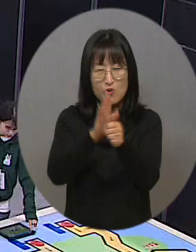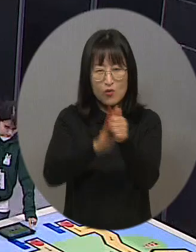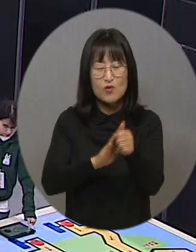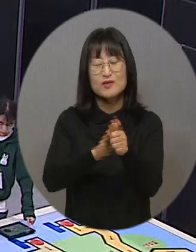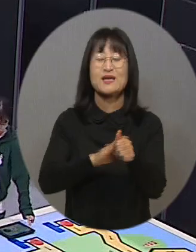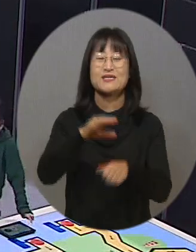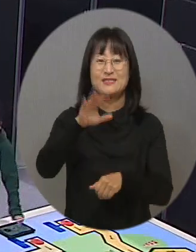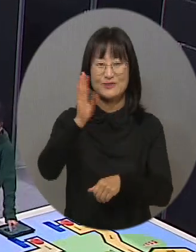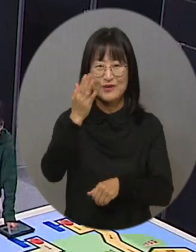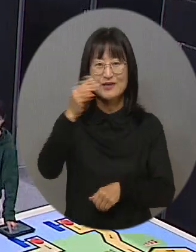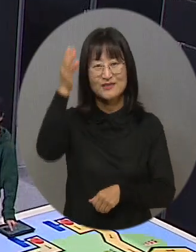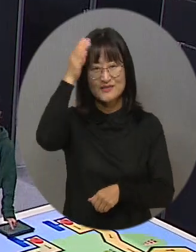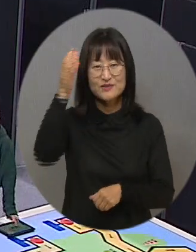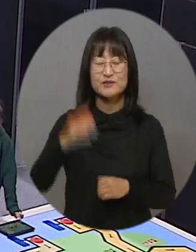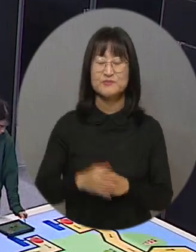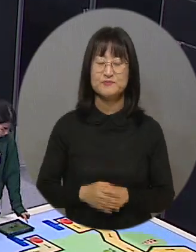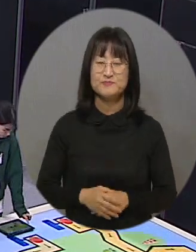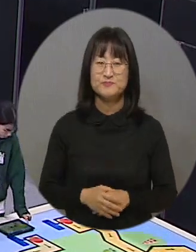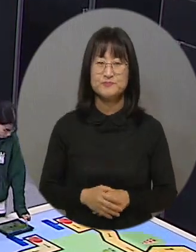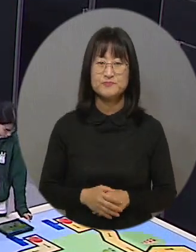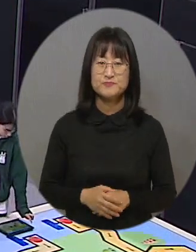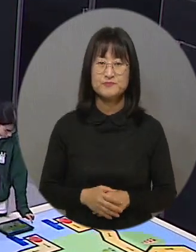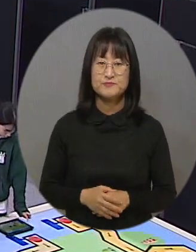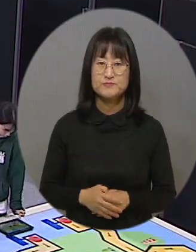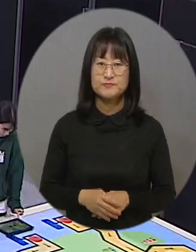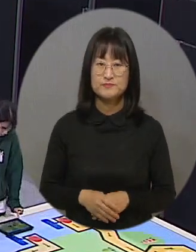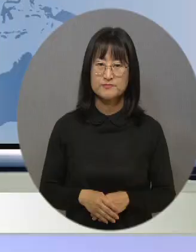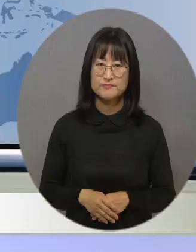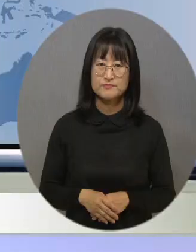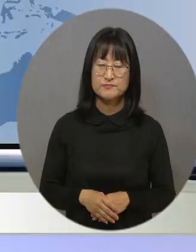바라봅니다. 복지TV 뉴스 박순용입니다.